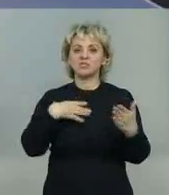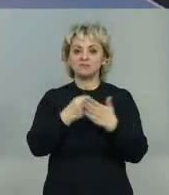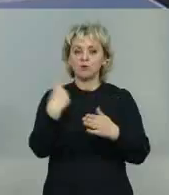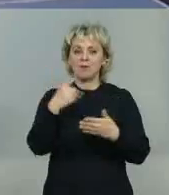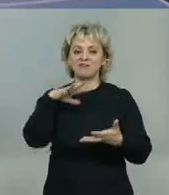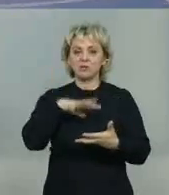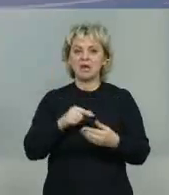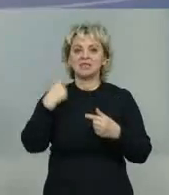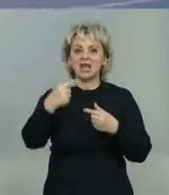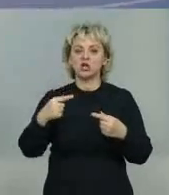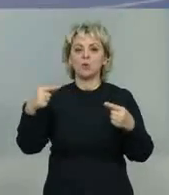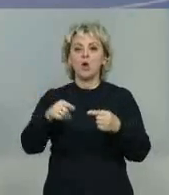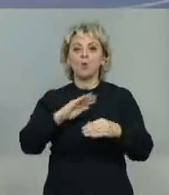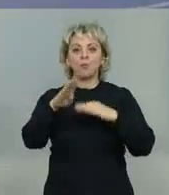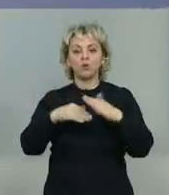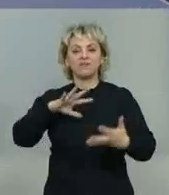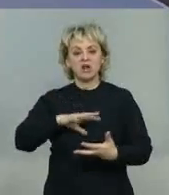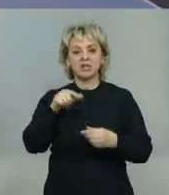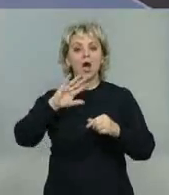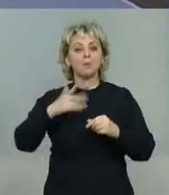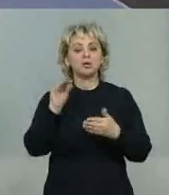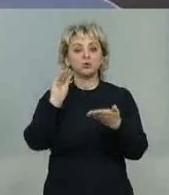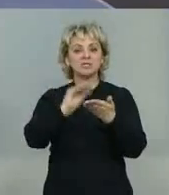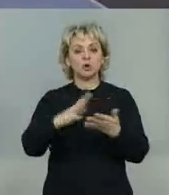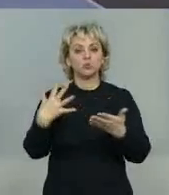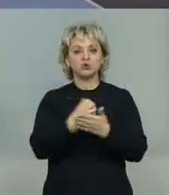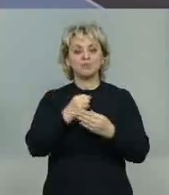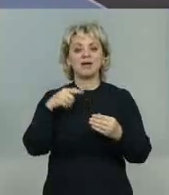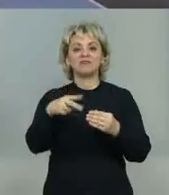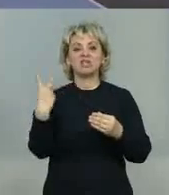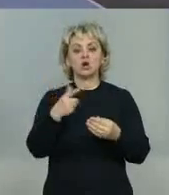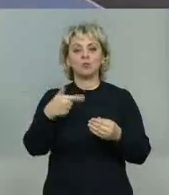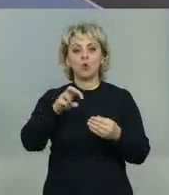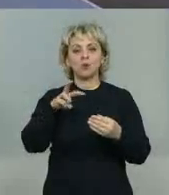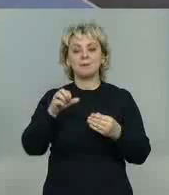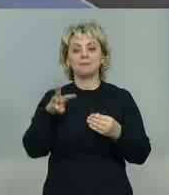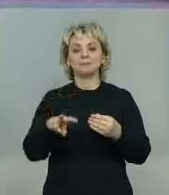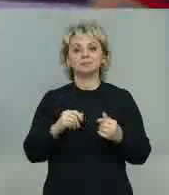первый мяч дальним броском под вратаря, а потом закрепила успех дебюта вторым голом.